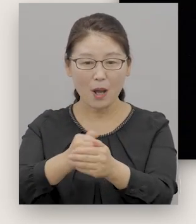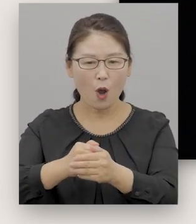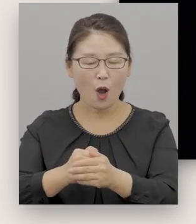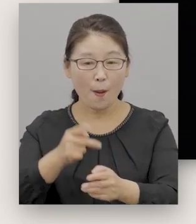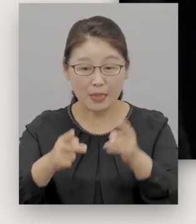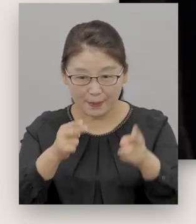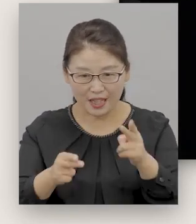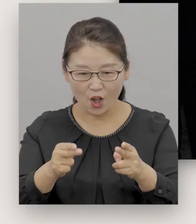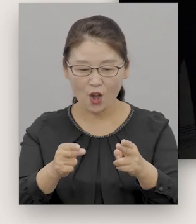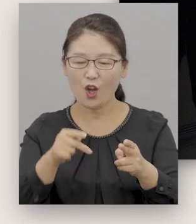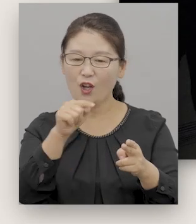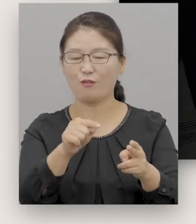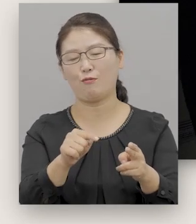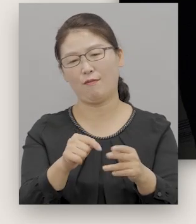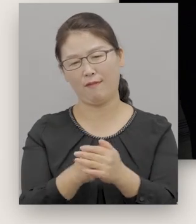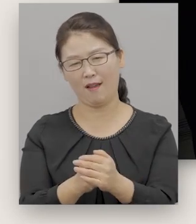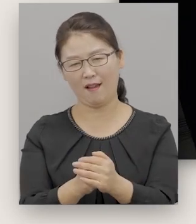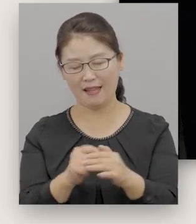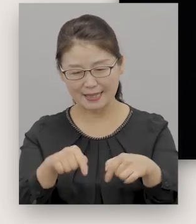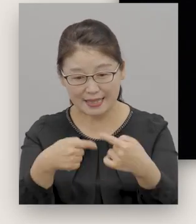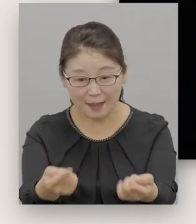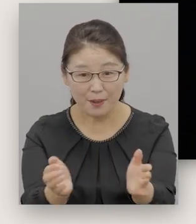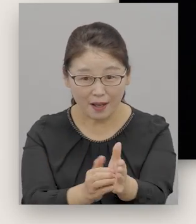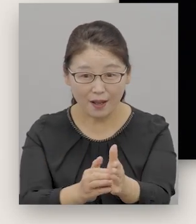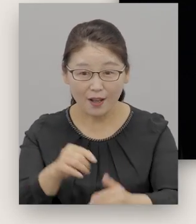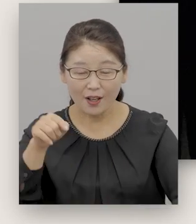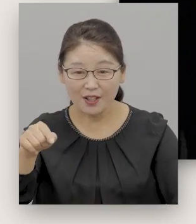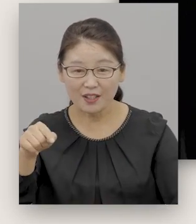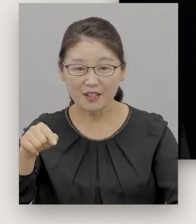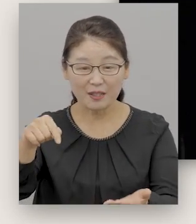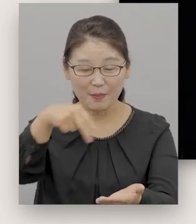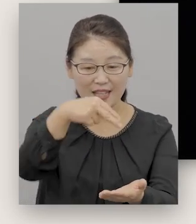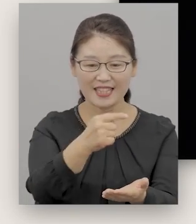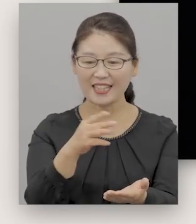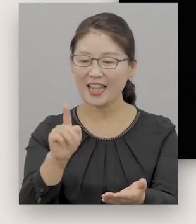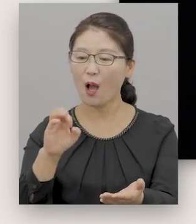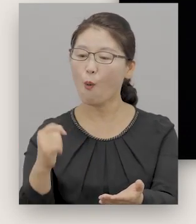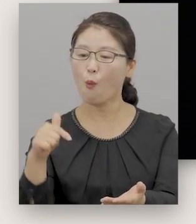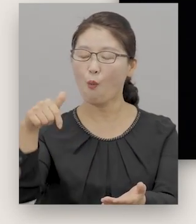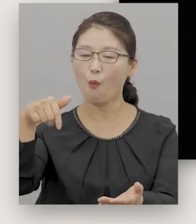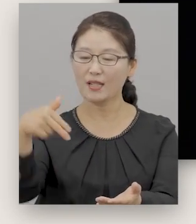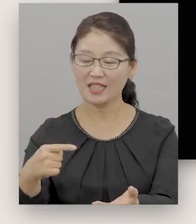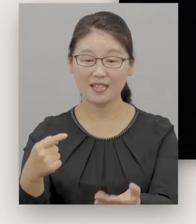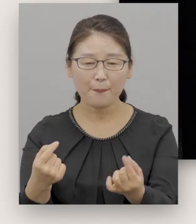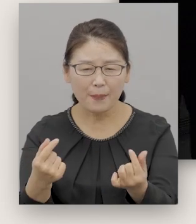별거 아닌 것 같아 보이는 이런 약간 스타워즈 같은 이제 그런 타이포도 아연판을 직접